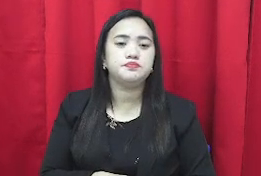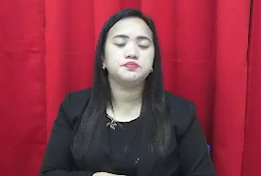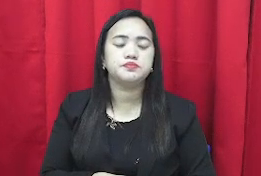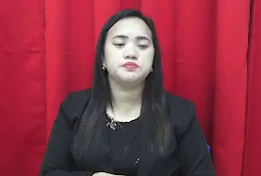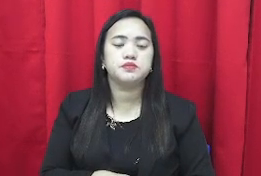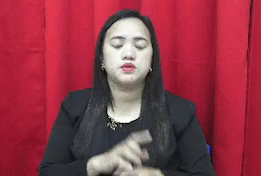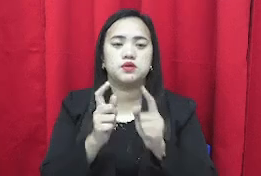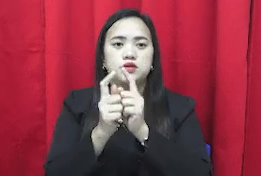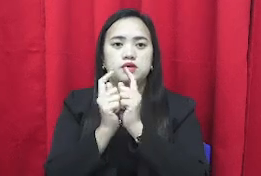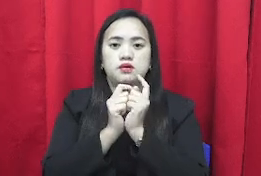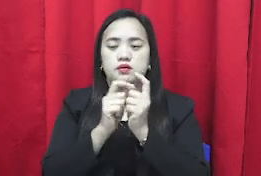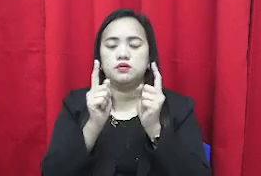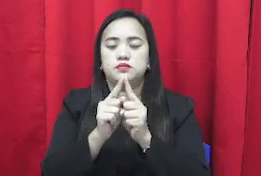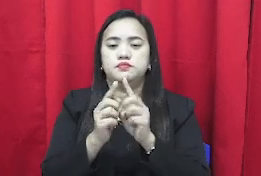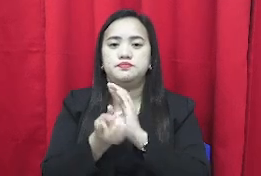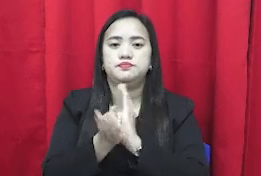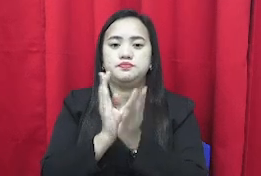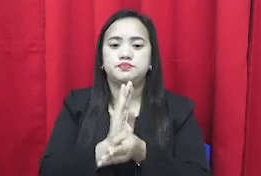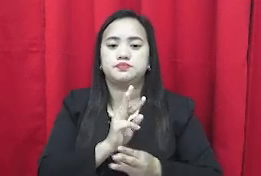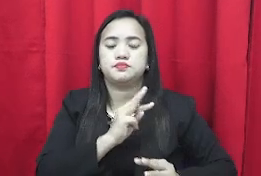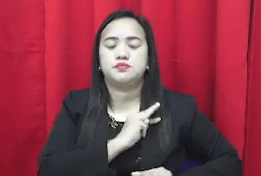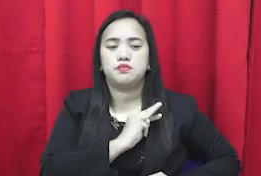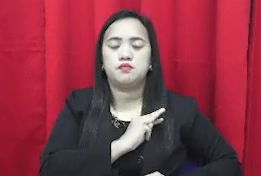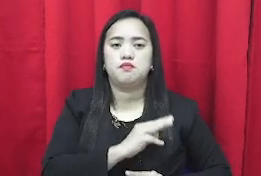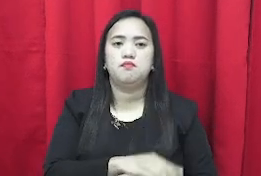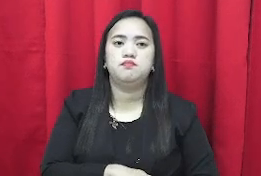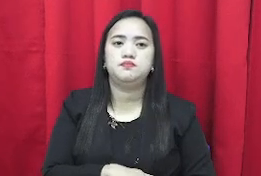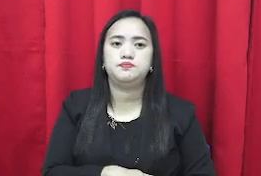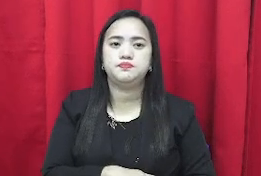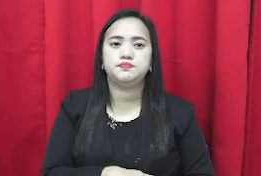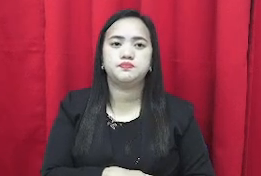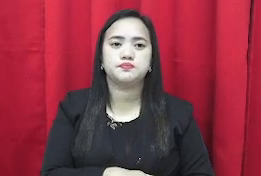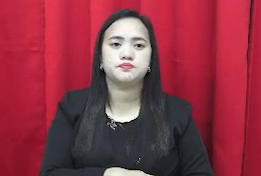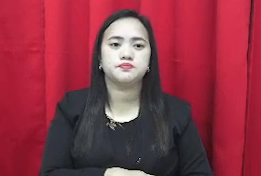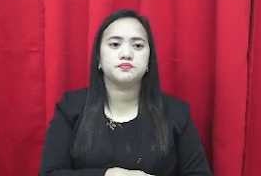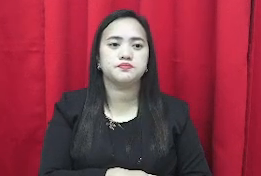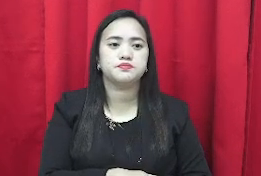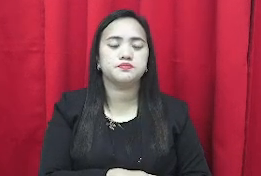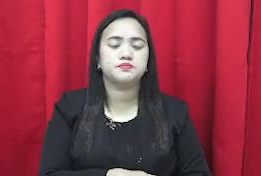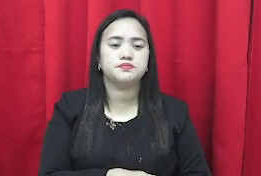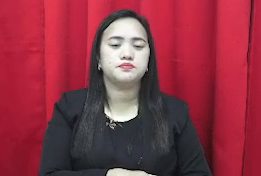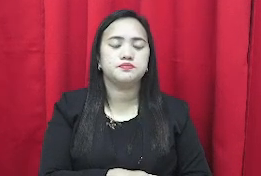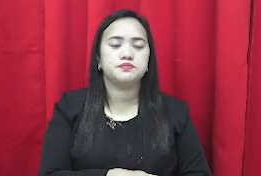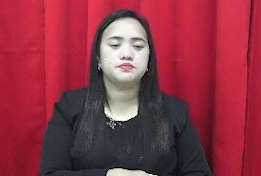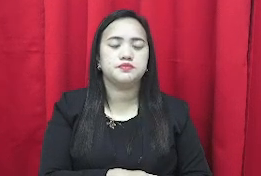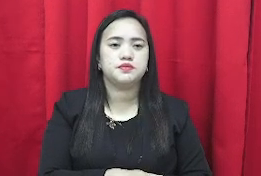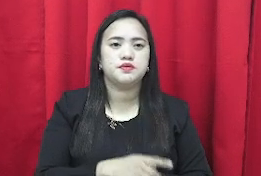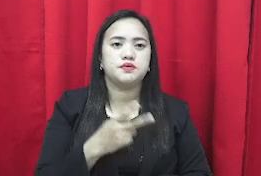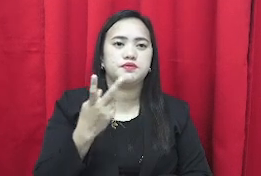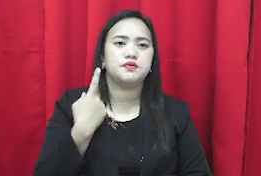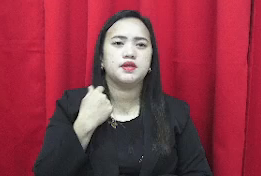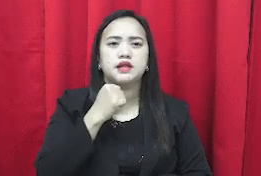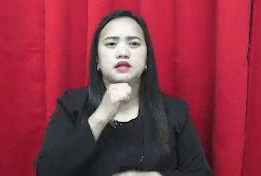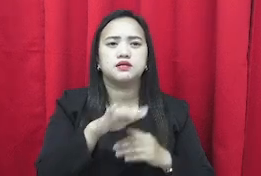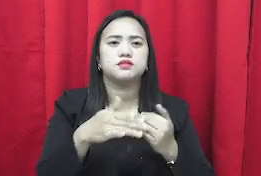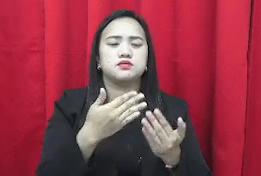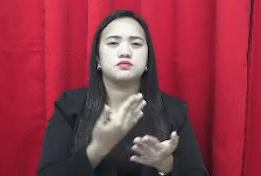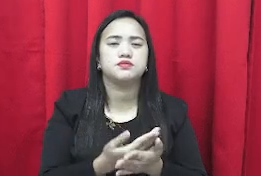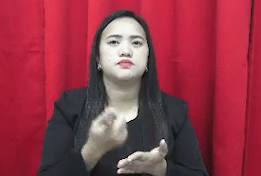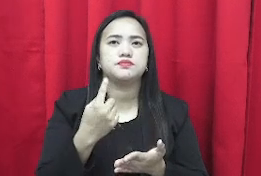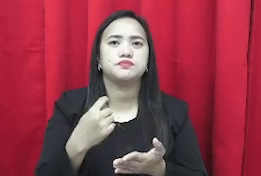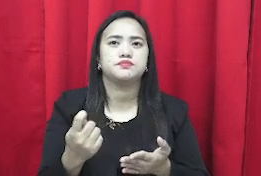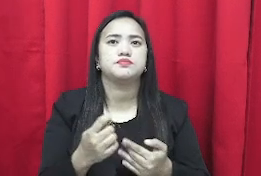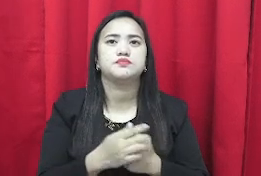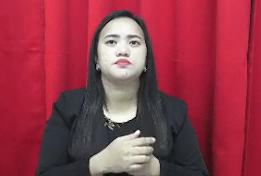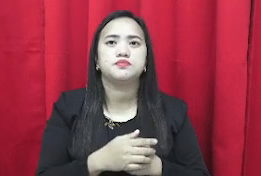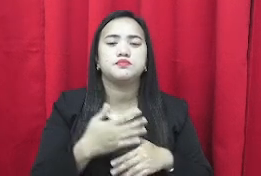pagiging military Alam niyo bihira na sa bihira na ngayon ang ah mga mga kabataan na talagang